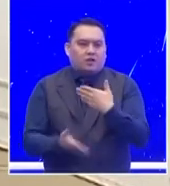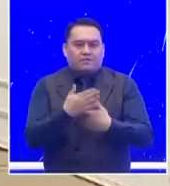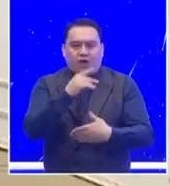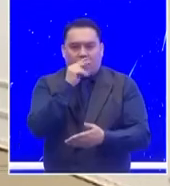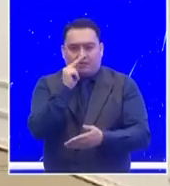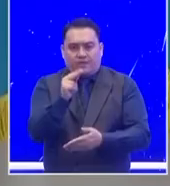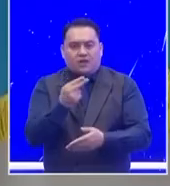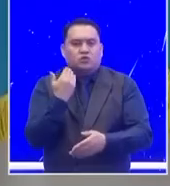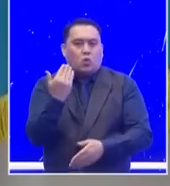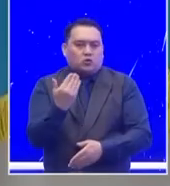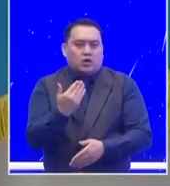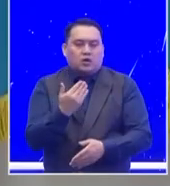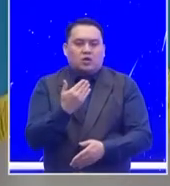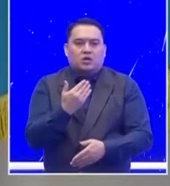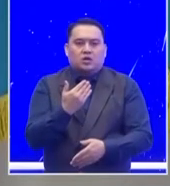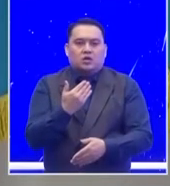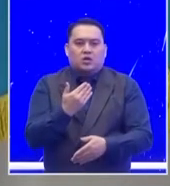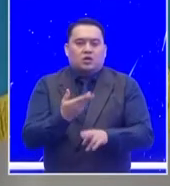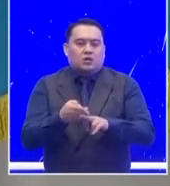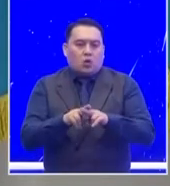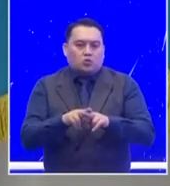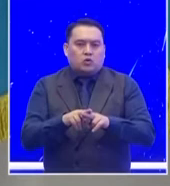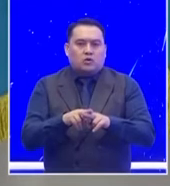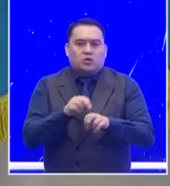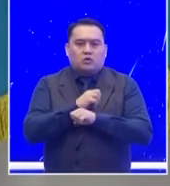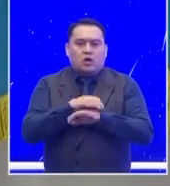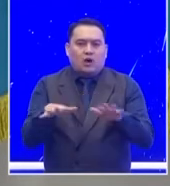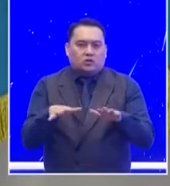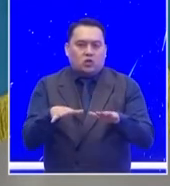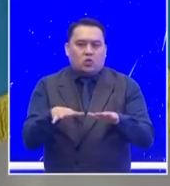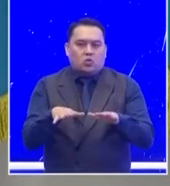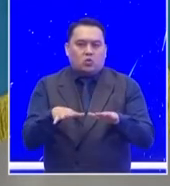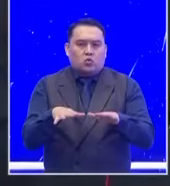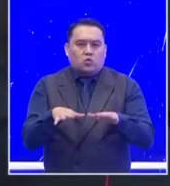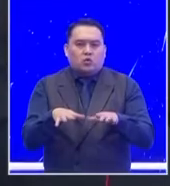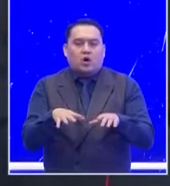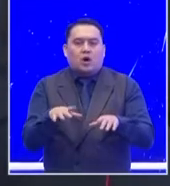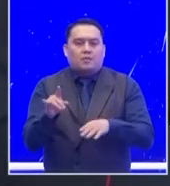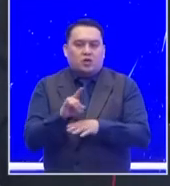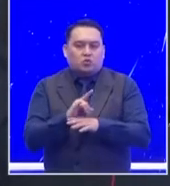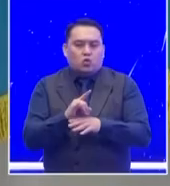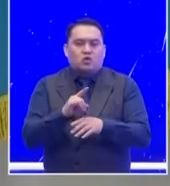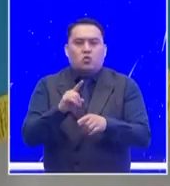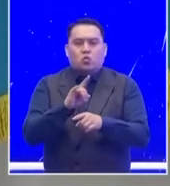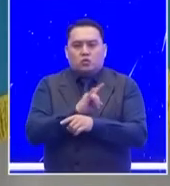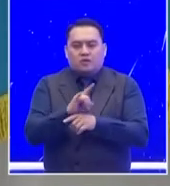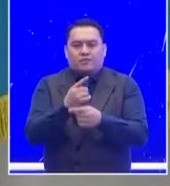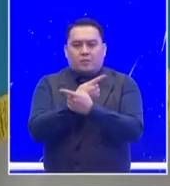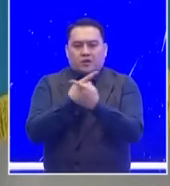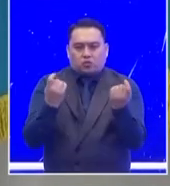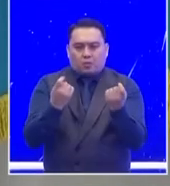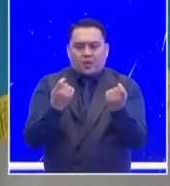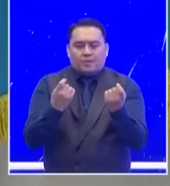лиц, призывающих к межнациональной розни, распространяющих провокационные слухи и дезинформацию.